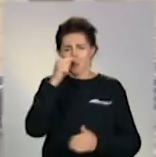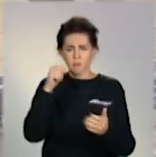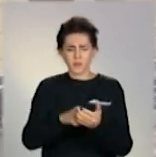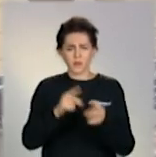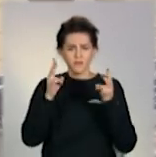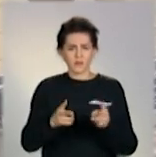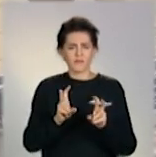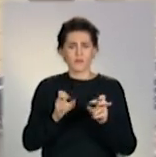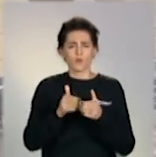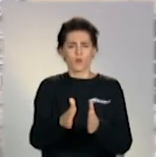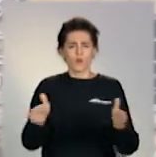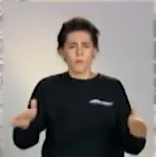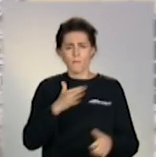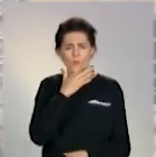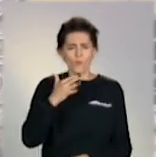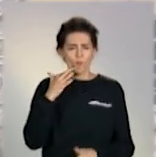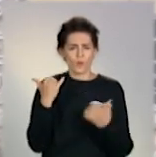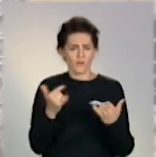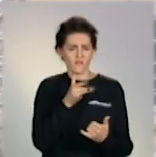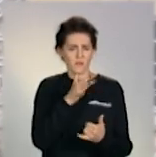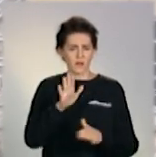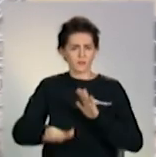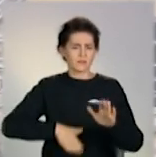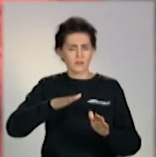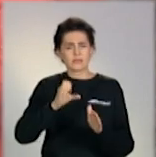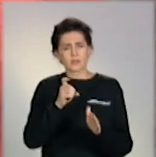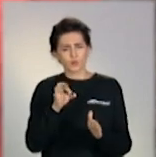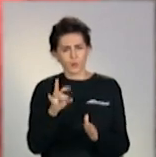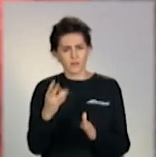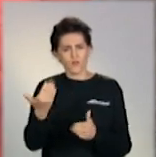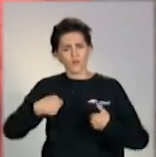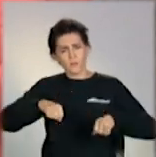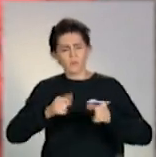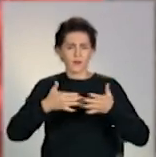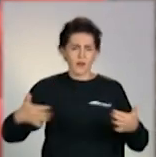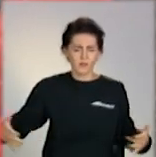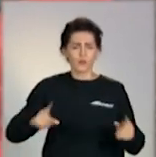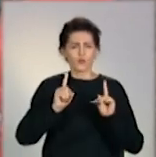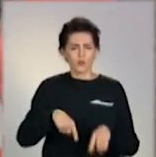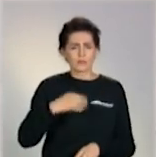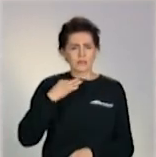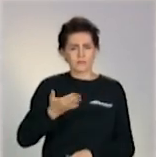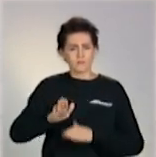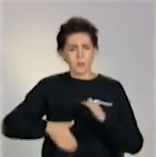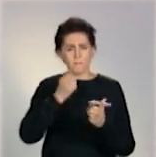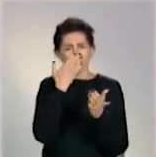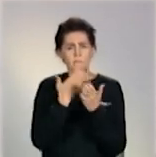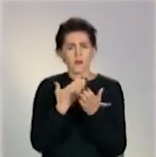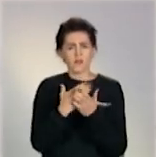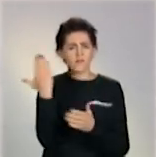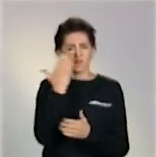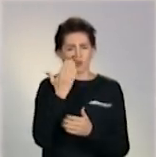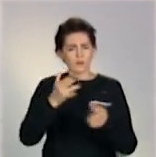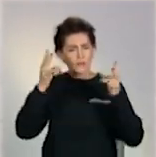відкрив щорічний скейтерно-велосипедний сезон. В Олени син теж катається на самокаті, тому жінка показала йому відео